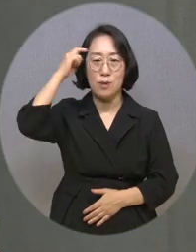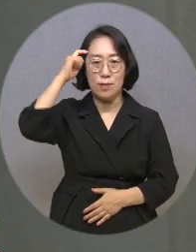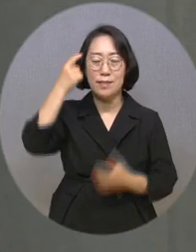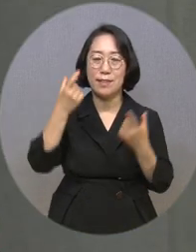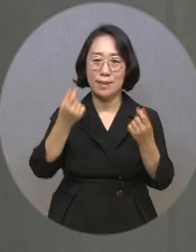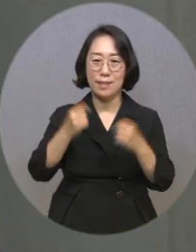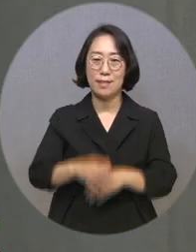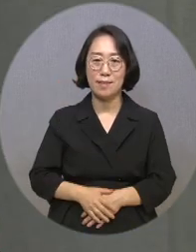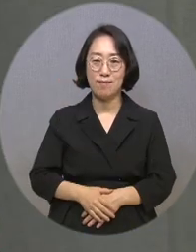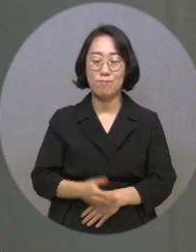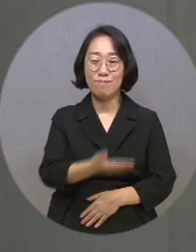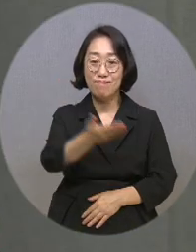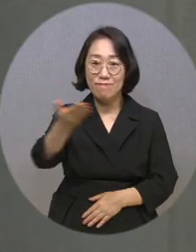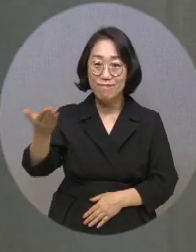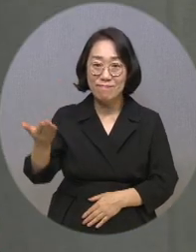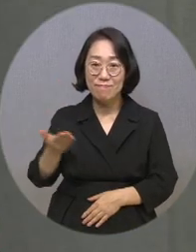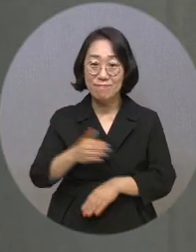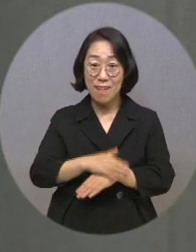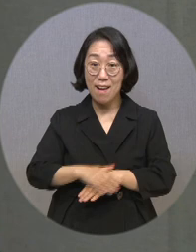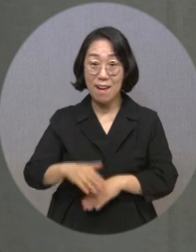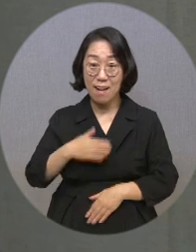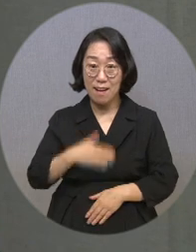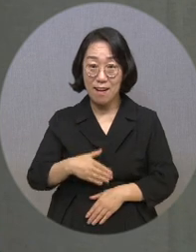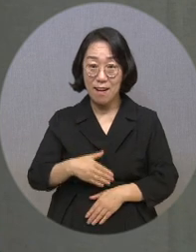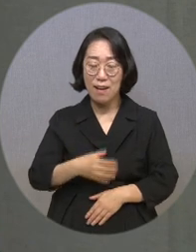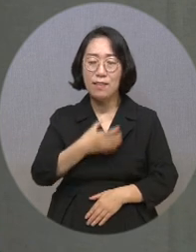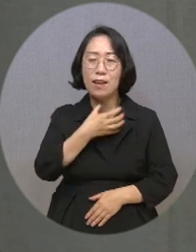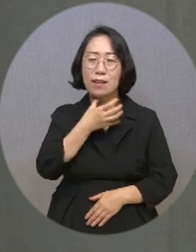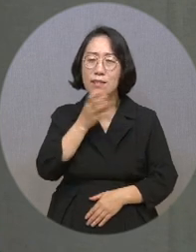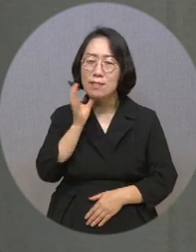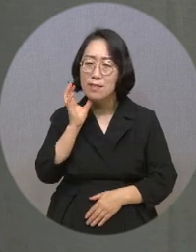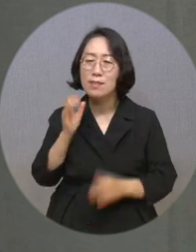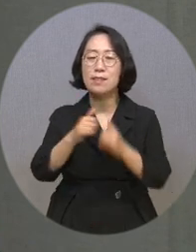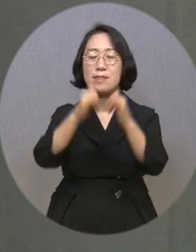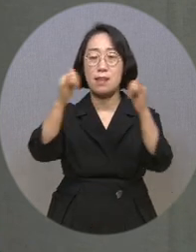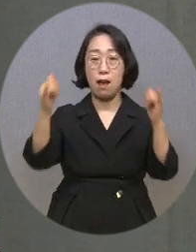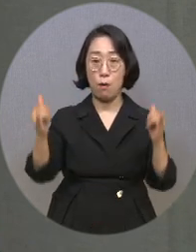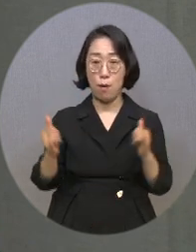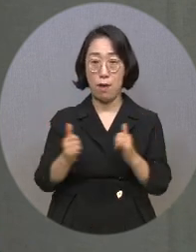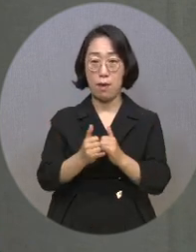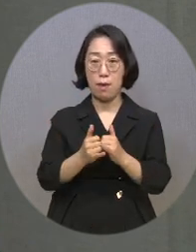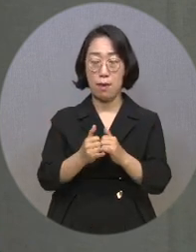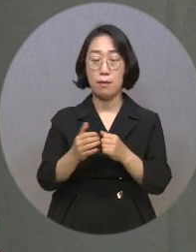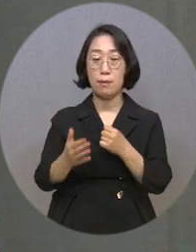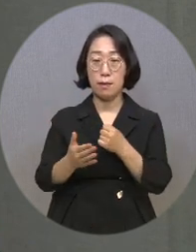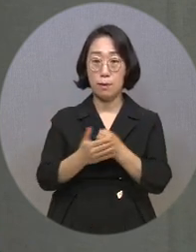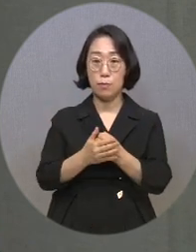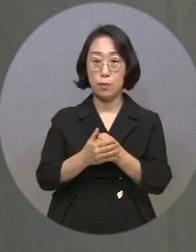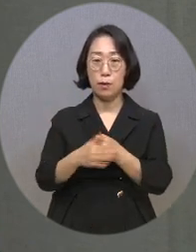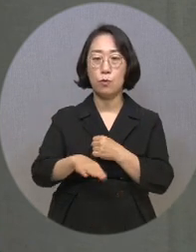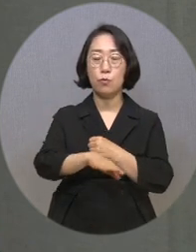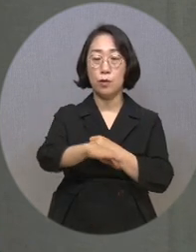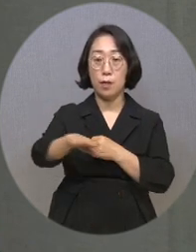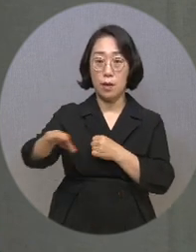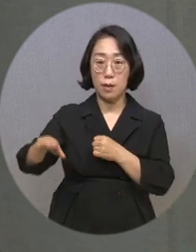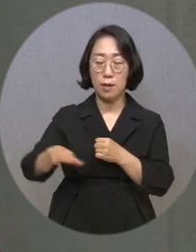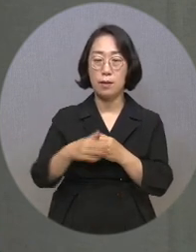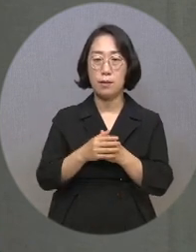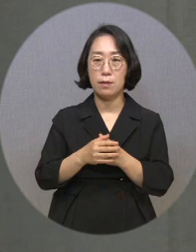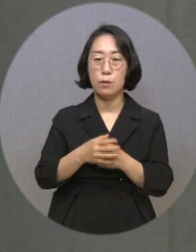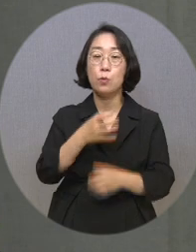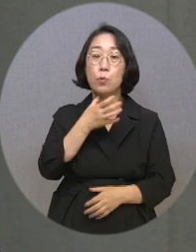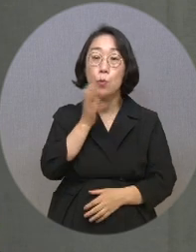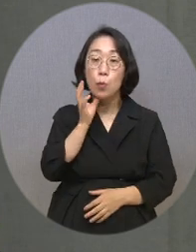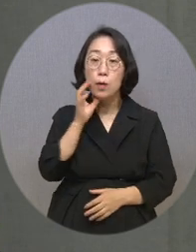잘 들으셨죠? 고령화 사회가 이제 이루어지면서 우리에게는 이